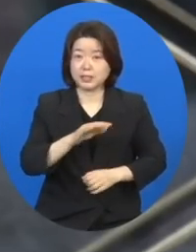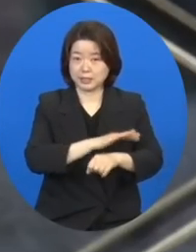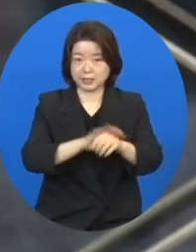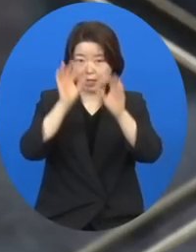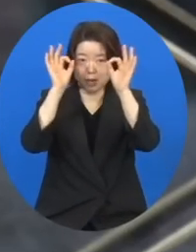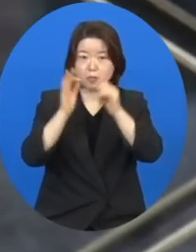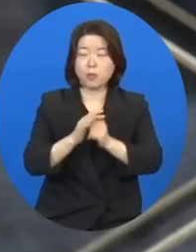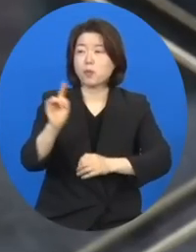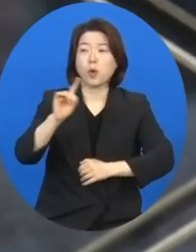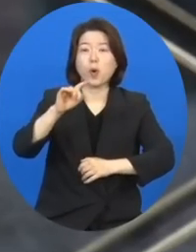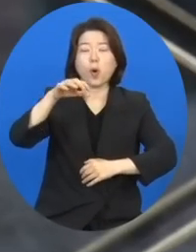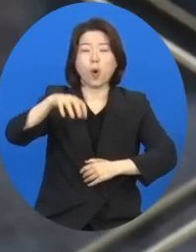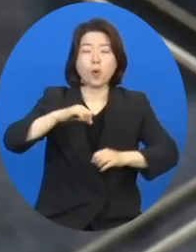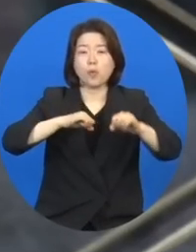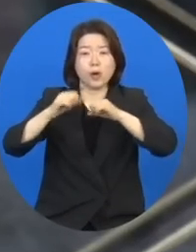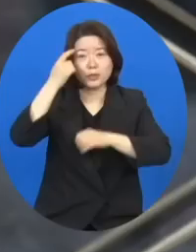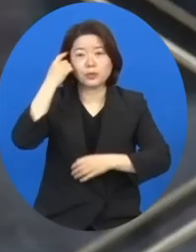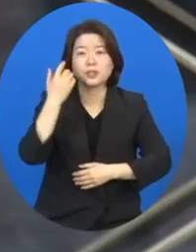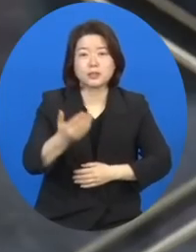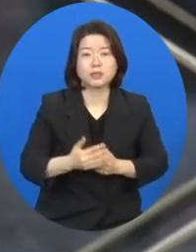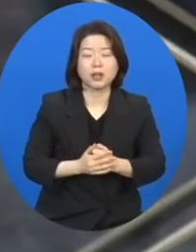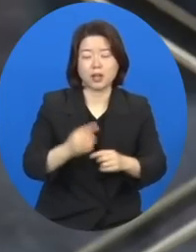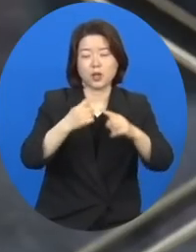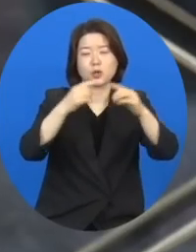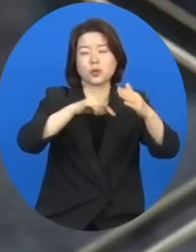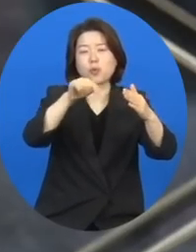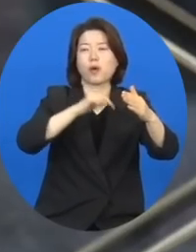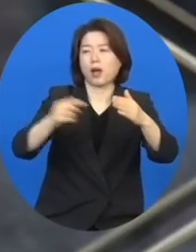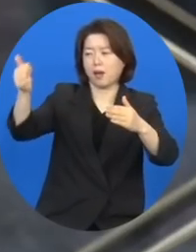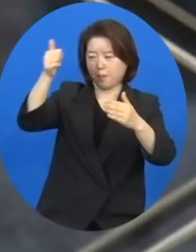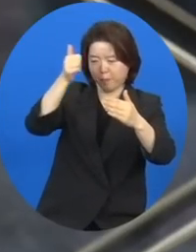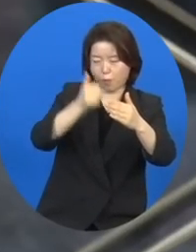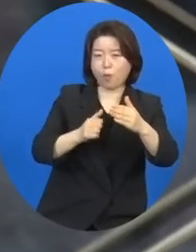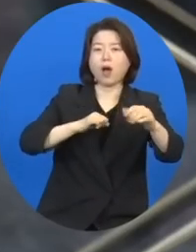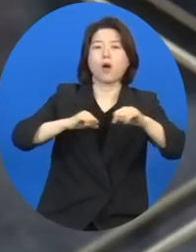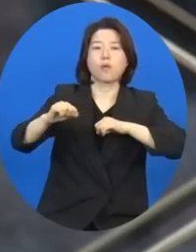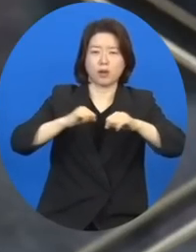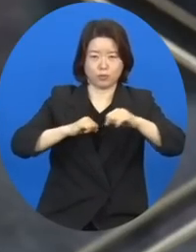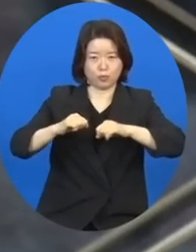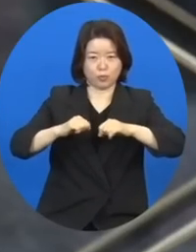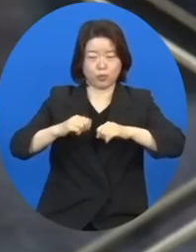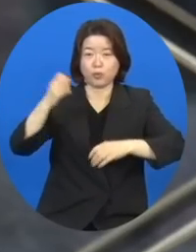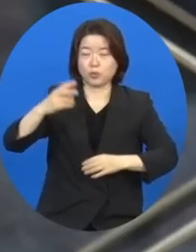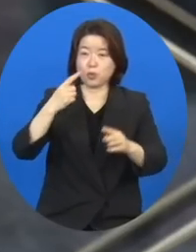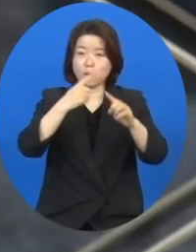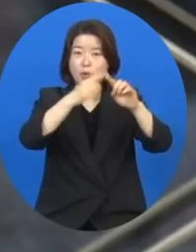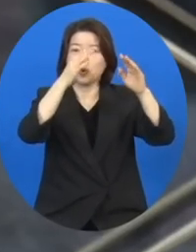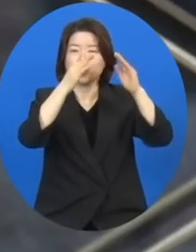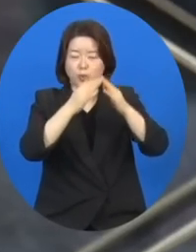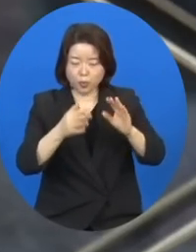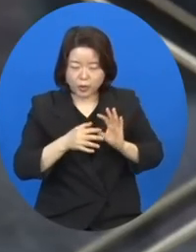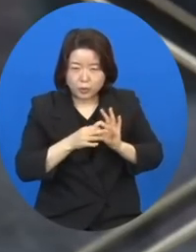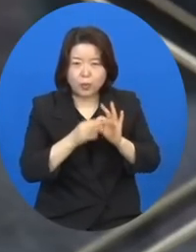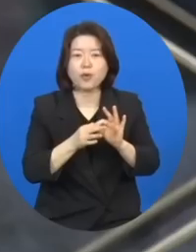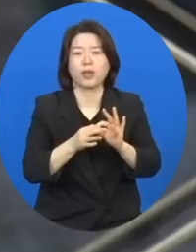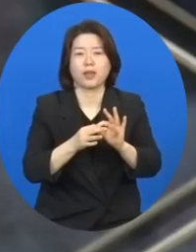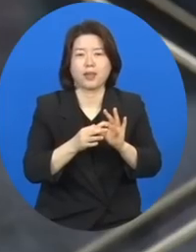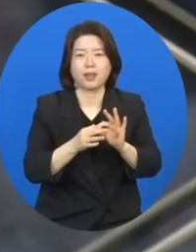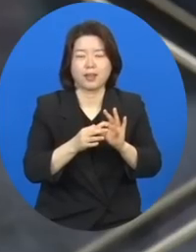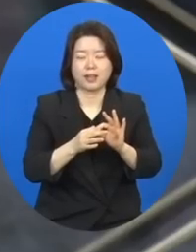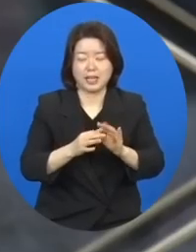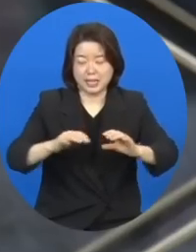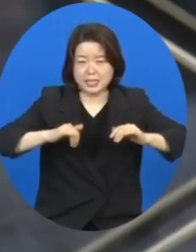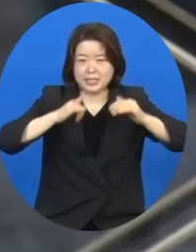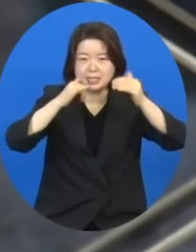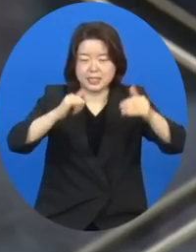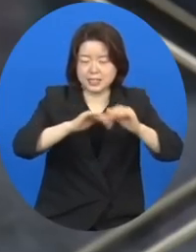그분은 어디서 활동하신다고요? 교회 안에서 활동을 하시고요. 또한 교회를 통해서